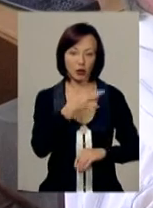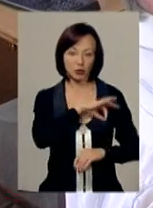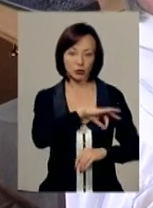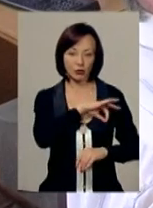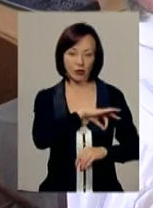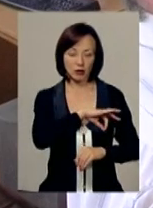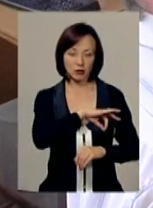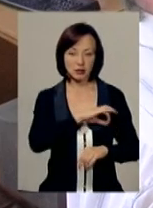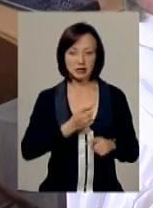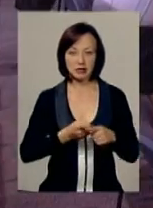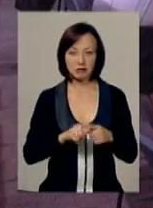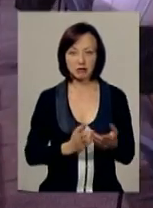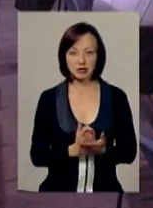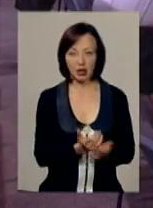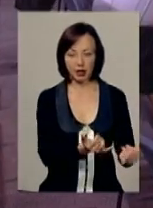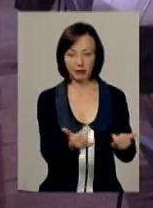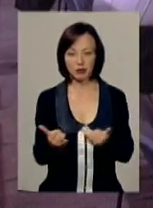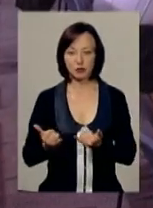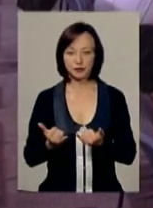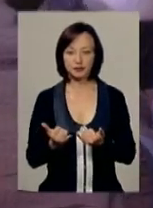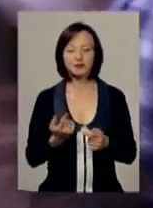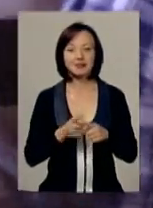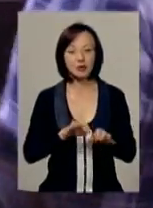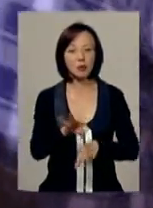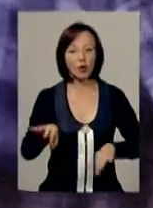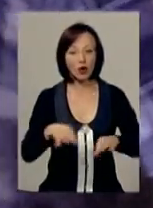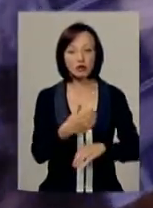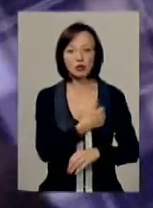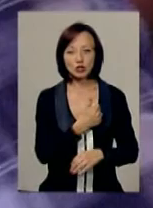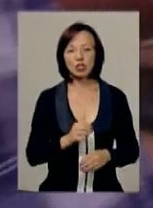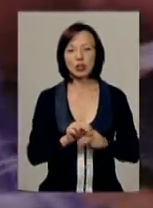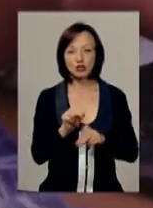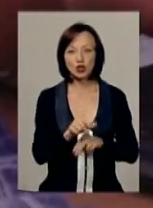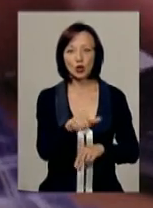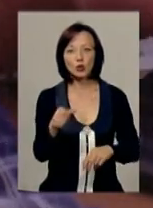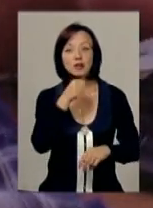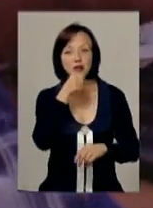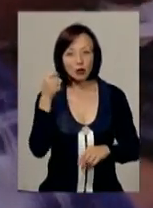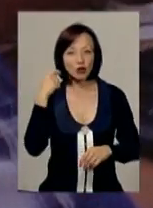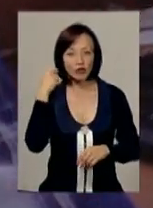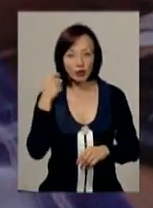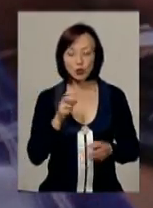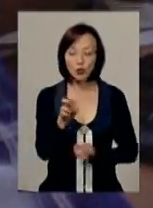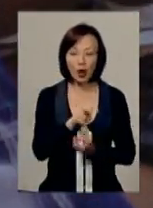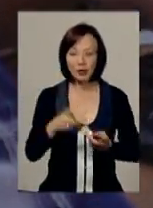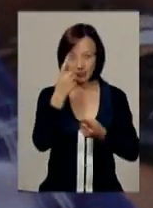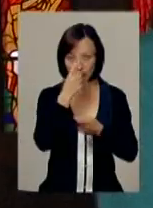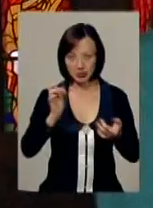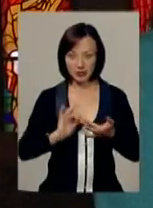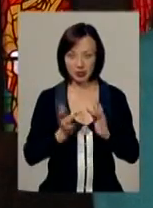користуватися цим сервісом. Мета цього проєкту – навчити людей поважного віку шукати необхідну інформацію в інтернеті та користуватися